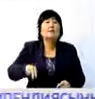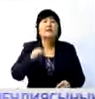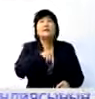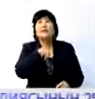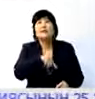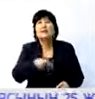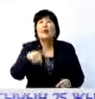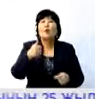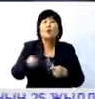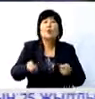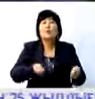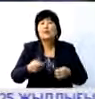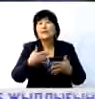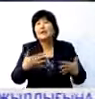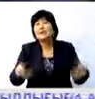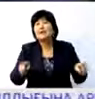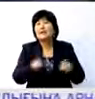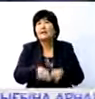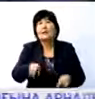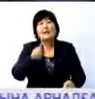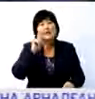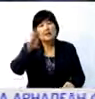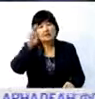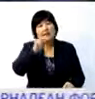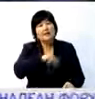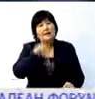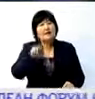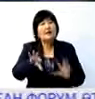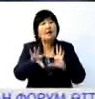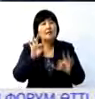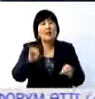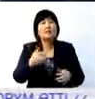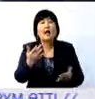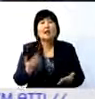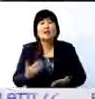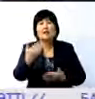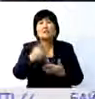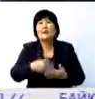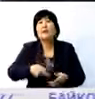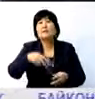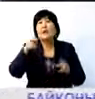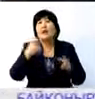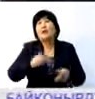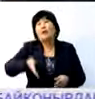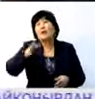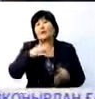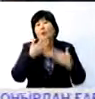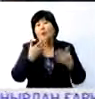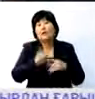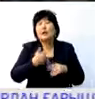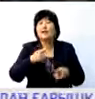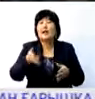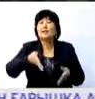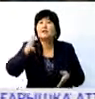қылығы, көшбасшылық жетістіктер қадамы, жас мемлекеттік қызметші таңдау және талап тақырыбында баяндамалар оқыды. Семинарда осылайша